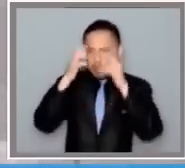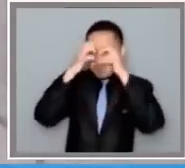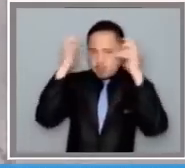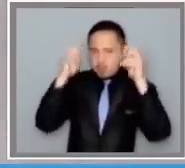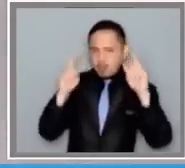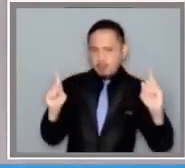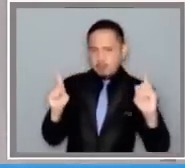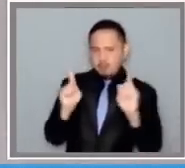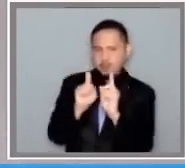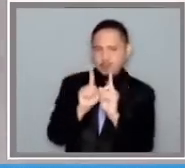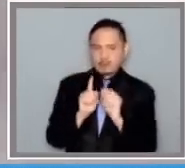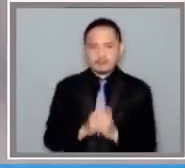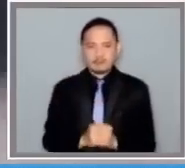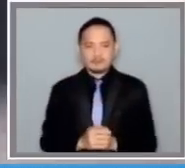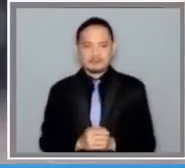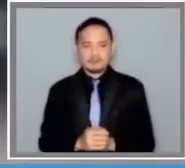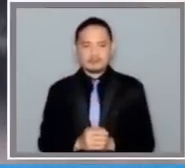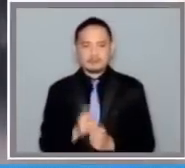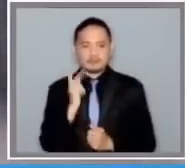Kanan ako, ha?